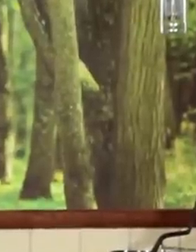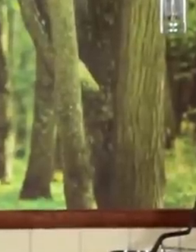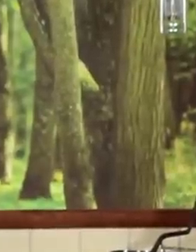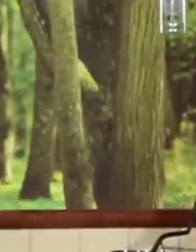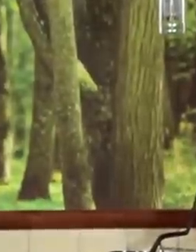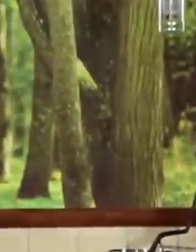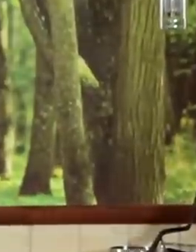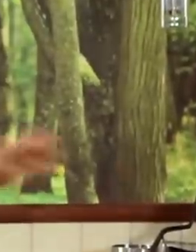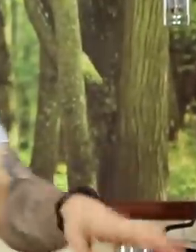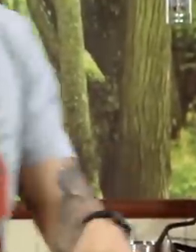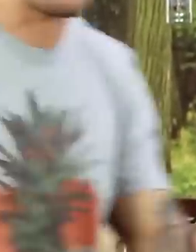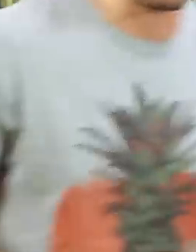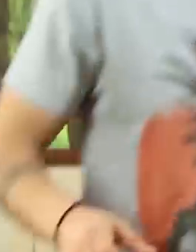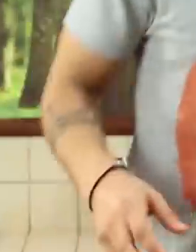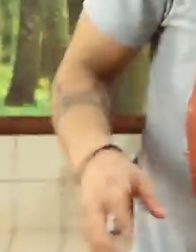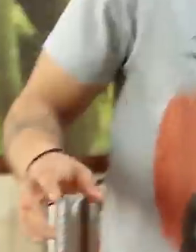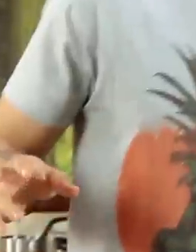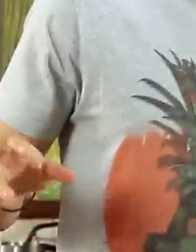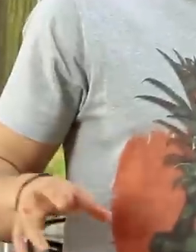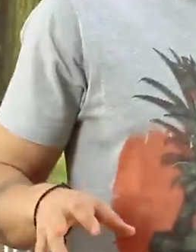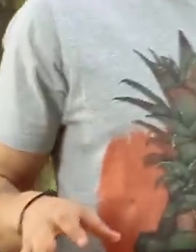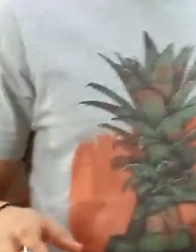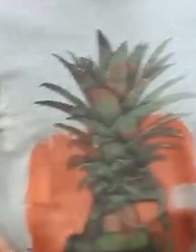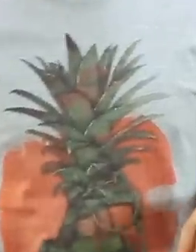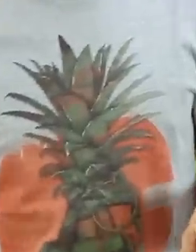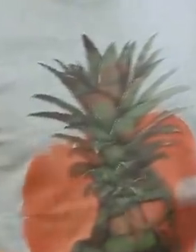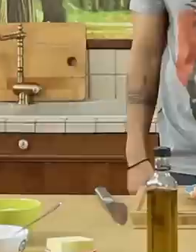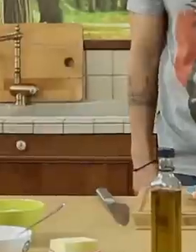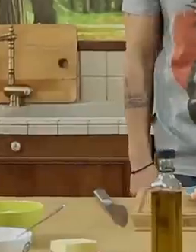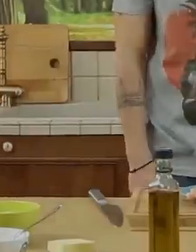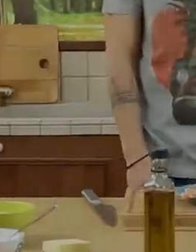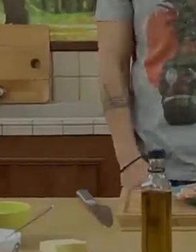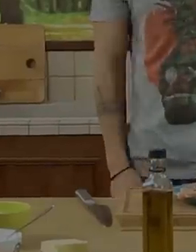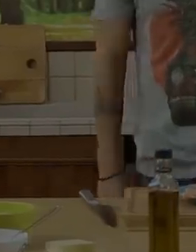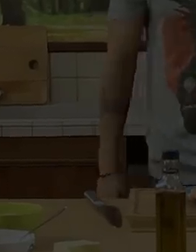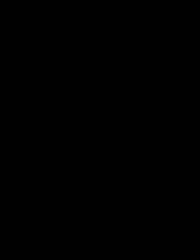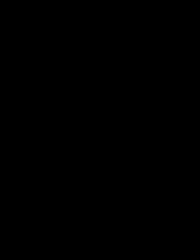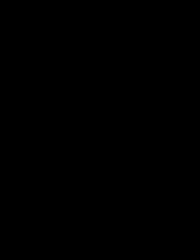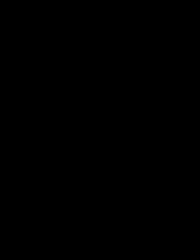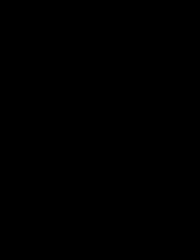Πλάκα κάνω, δεν φεύγω.